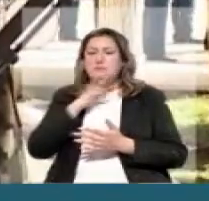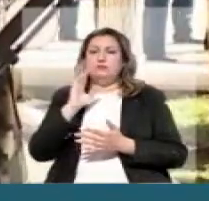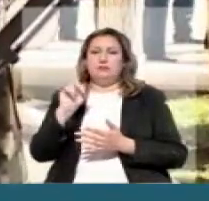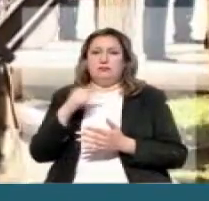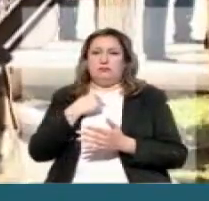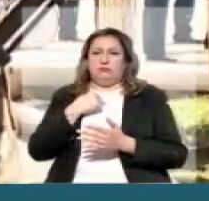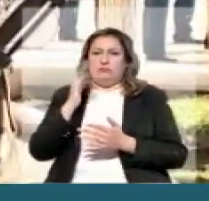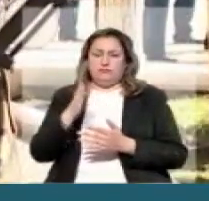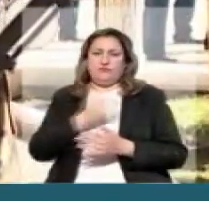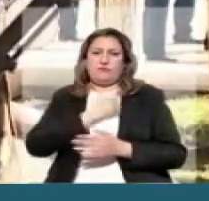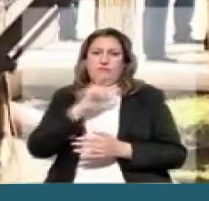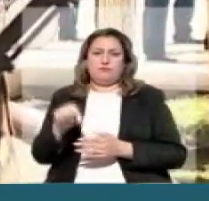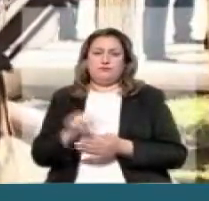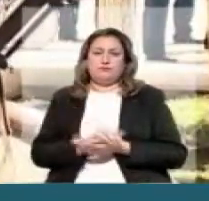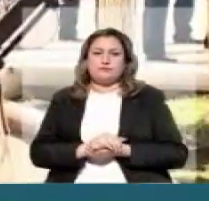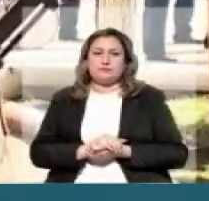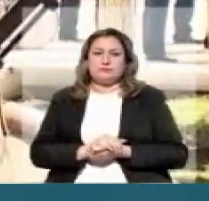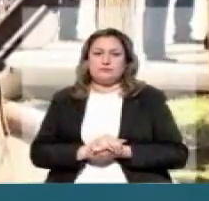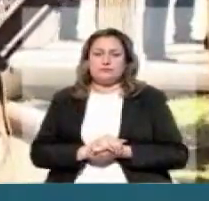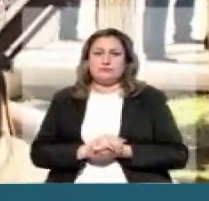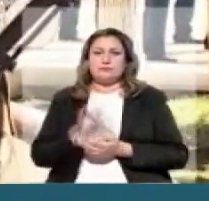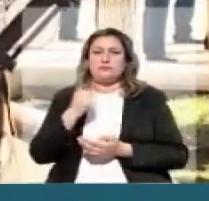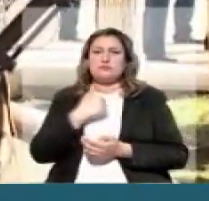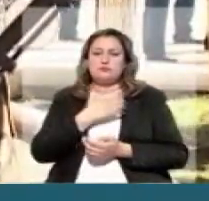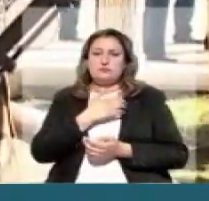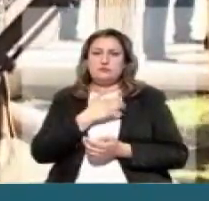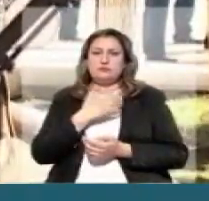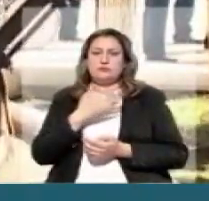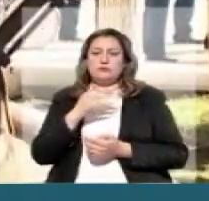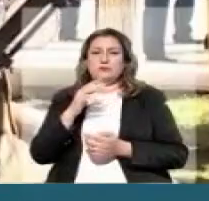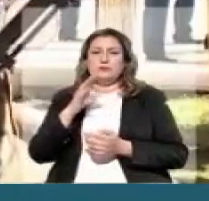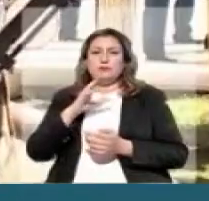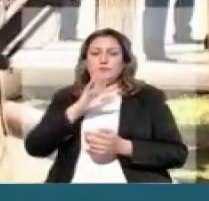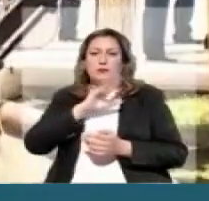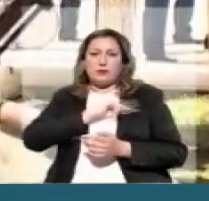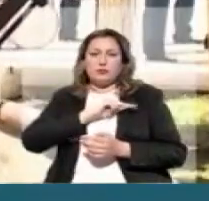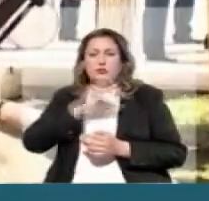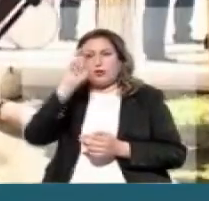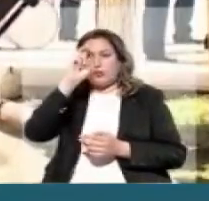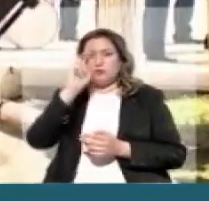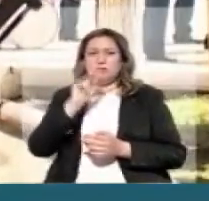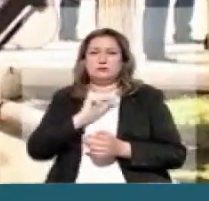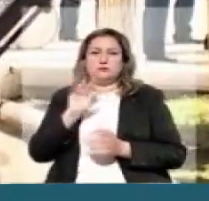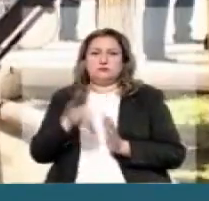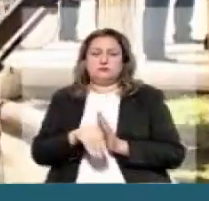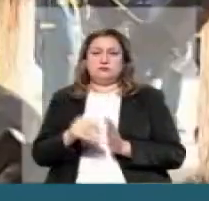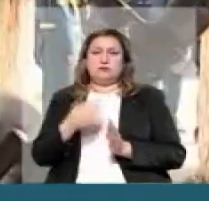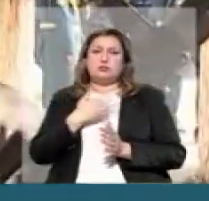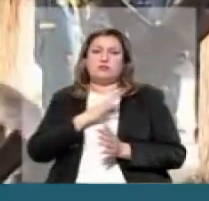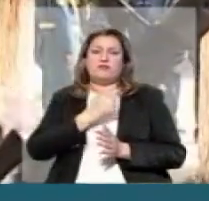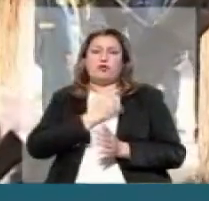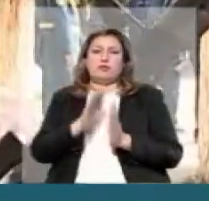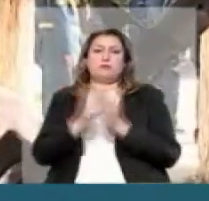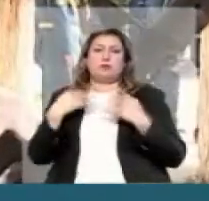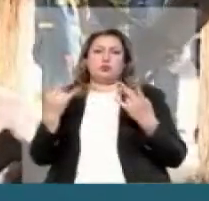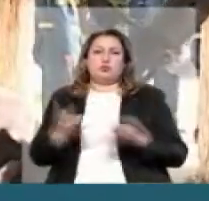болғым келетін. Біз бүгін ант қабылдадық және Қазақстан Республикасына адал болуға. Осы қабылдаған әскери антты табандылықпен және